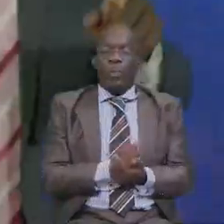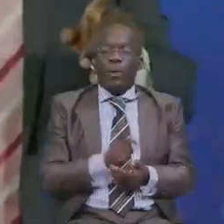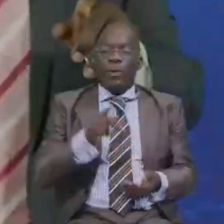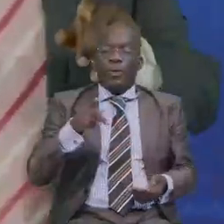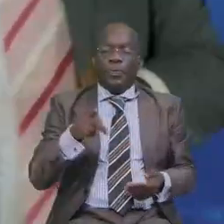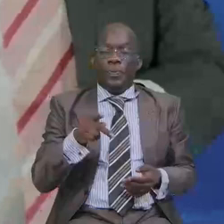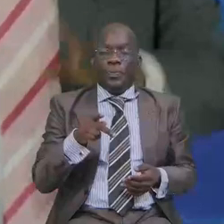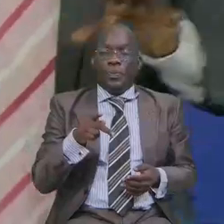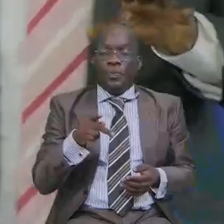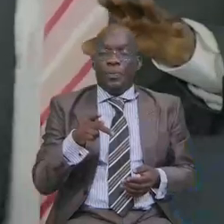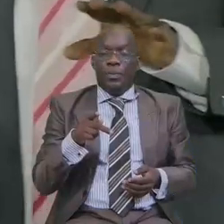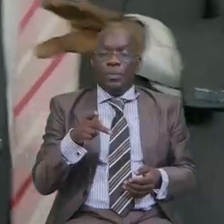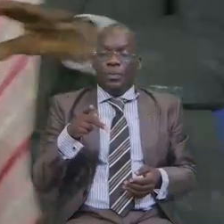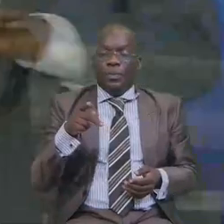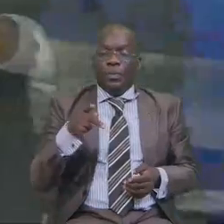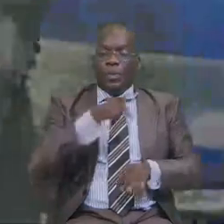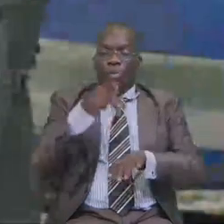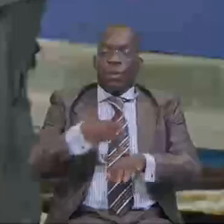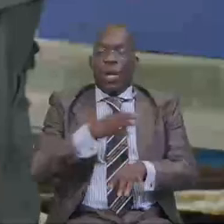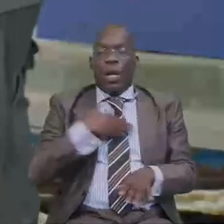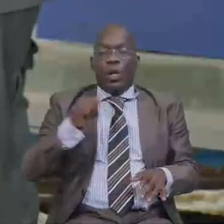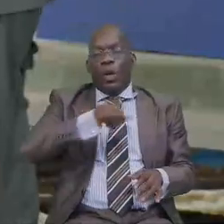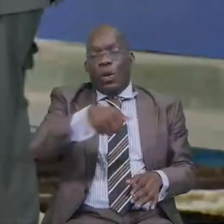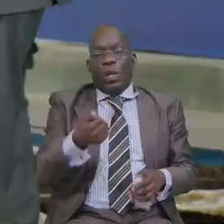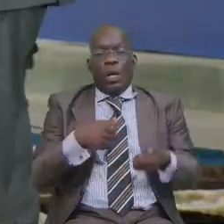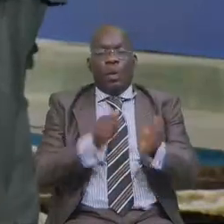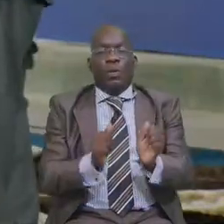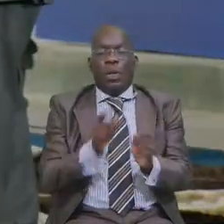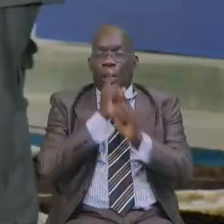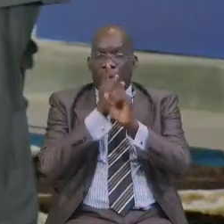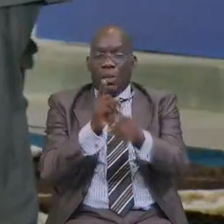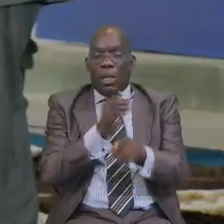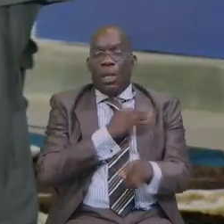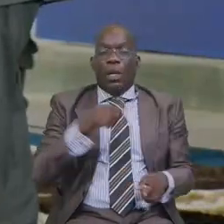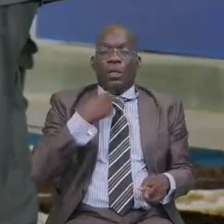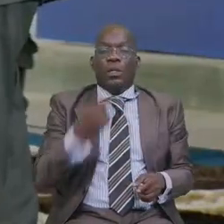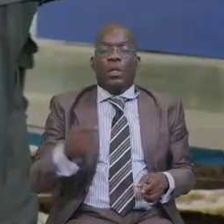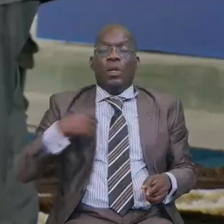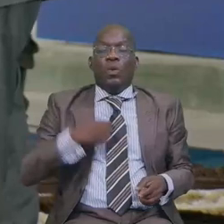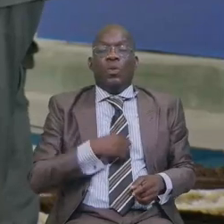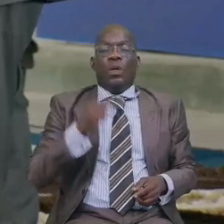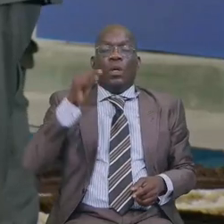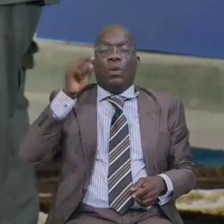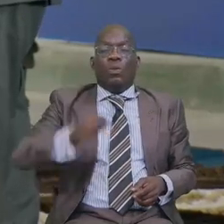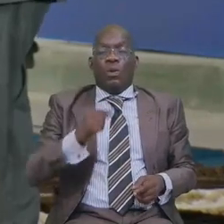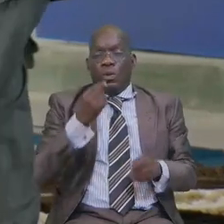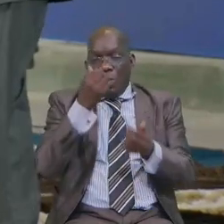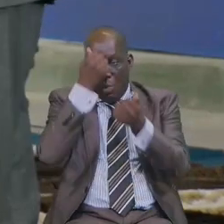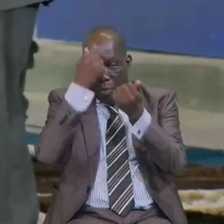autres apôtres répondirent, il faut obéir à Dieu plutôt qu'aux